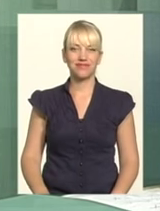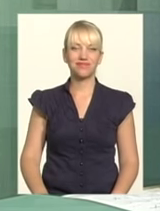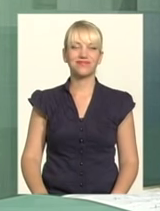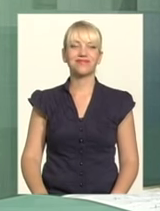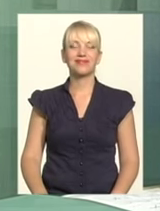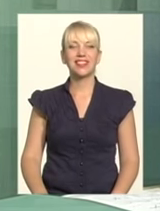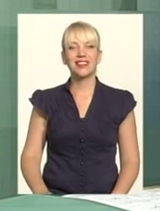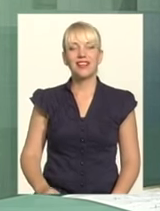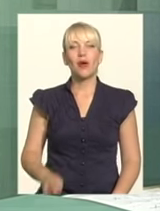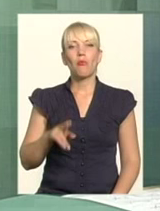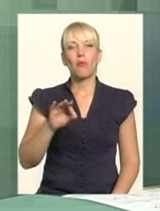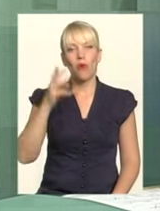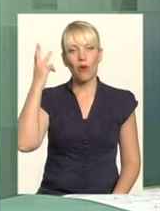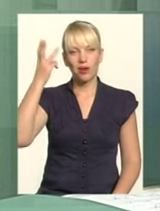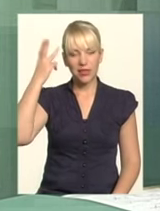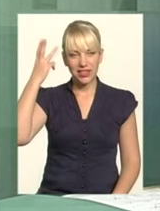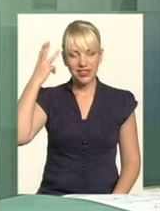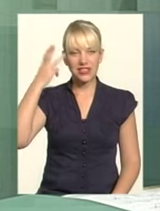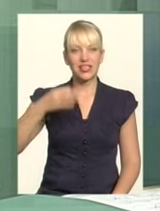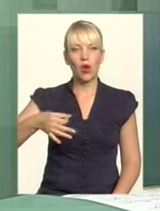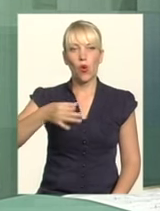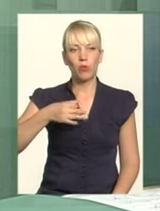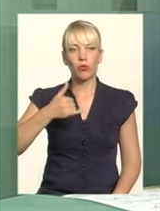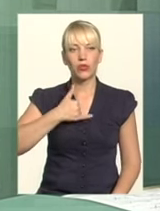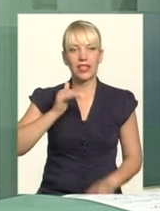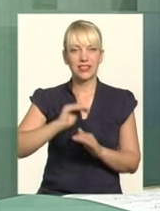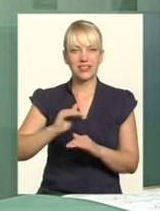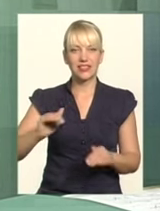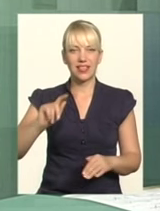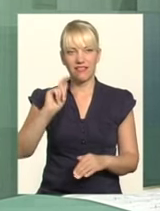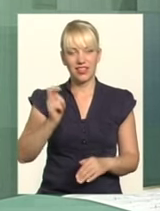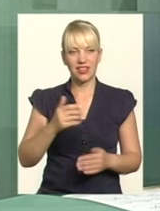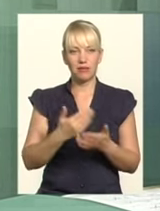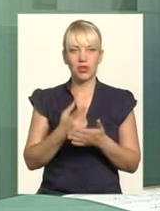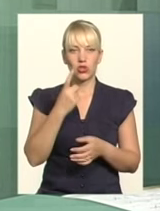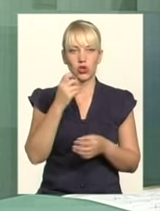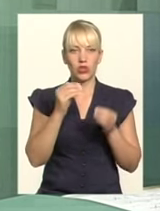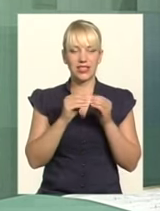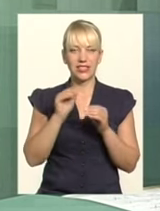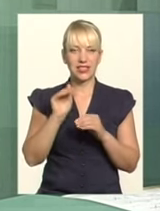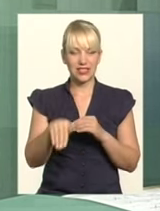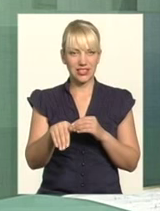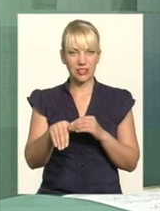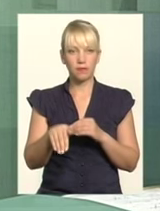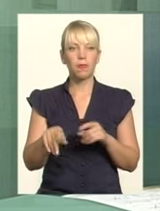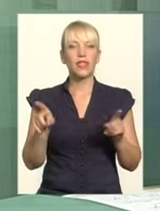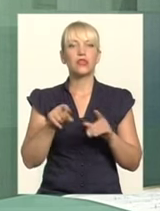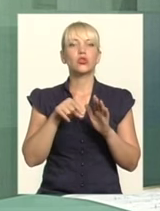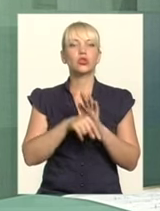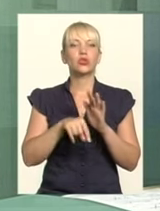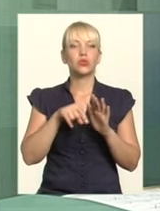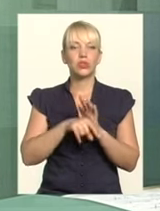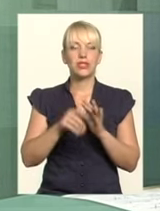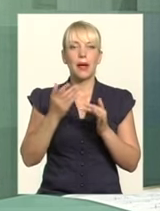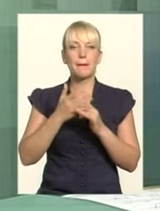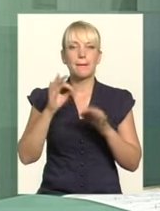Все. Значить, по Хмельницькій області в нас дітей війни десь приблизно 110 тисяч. Що стосується